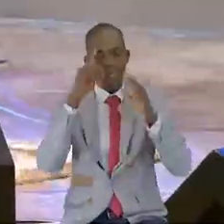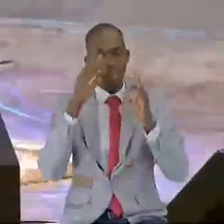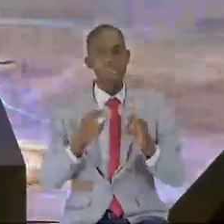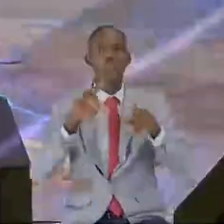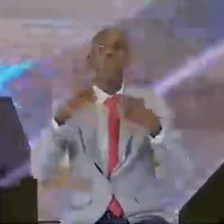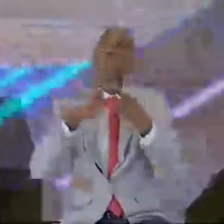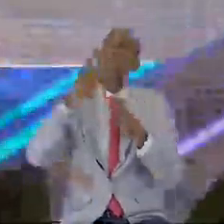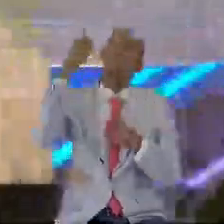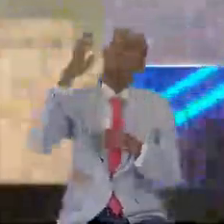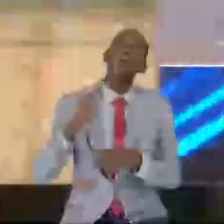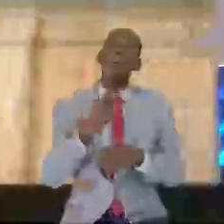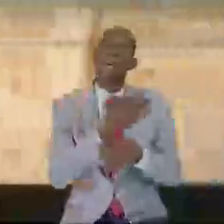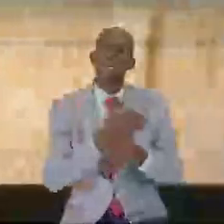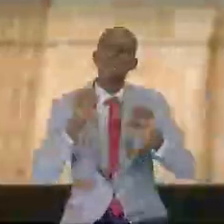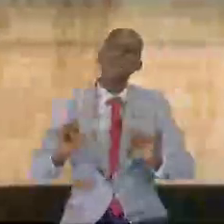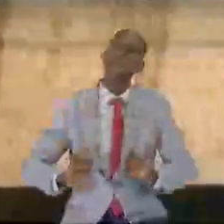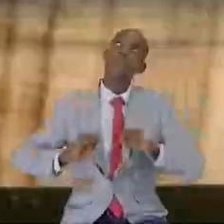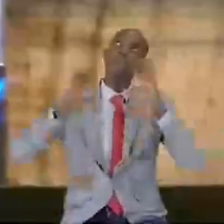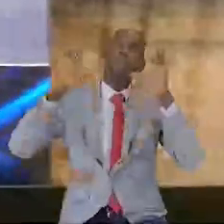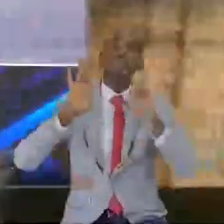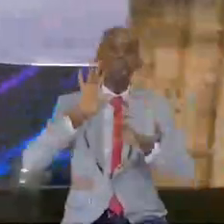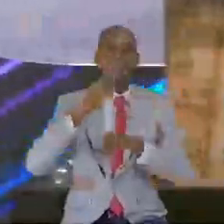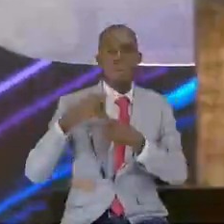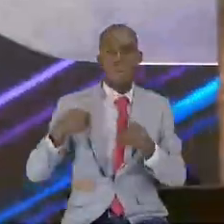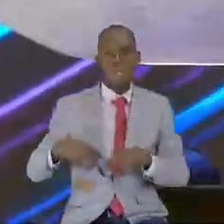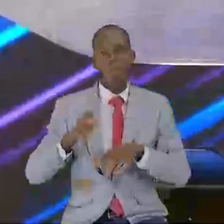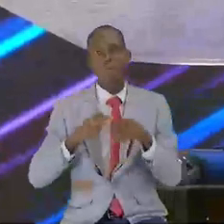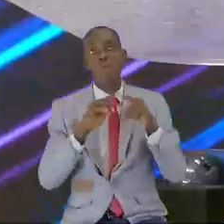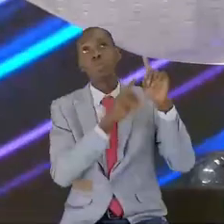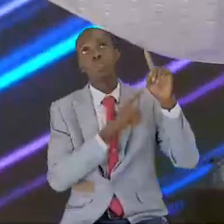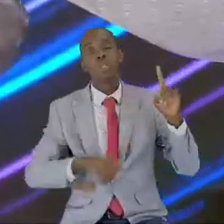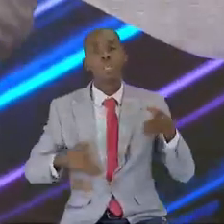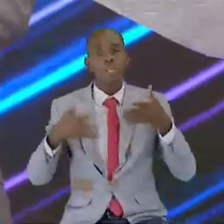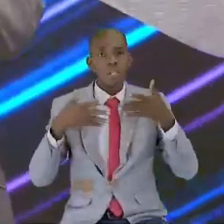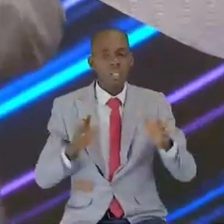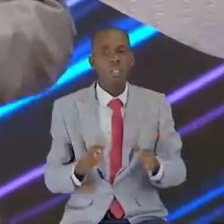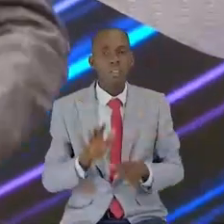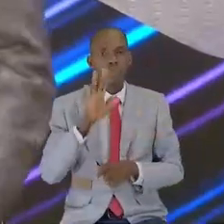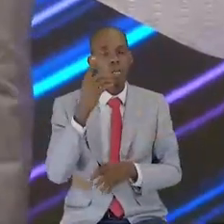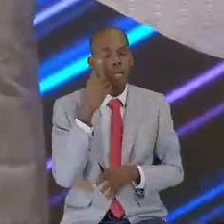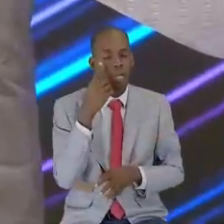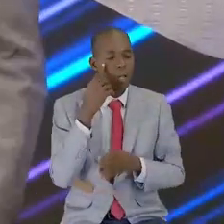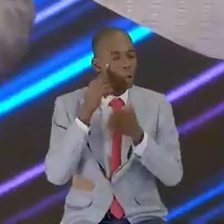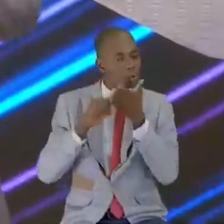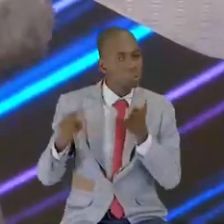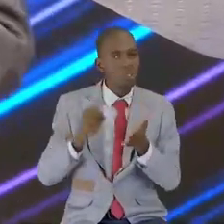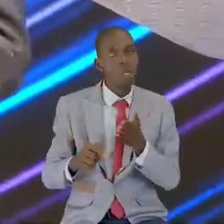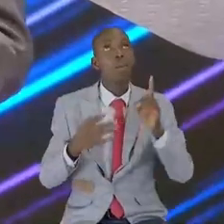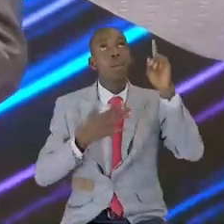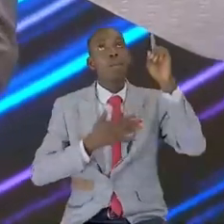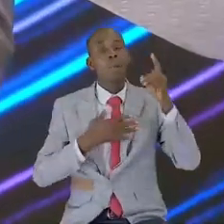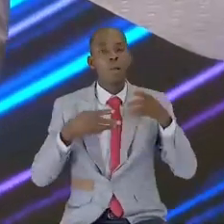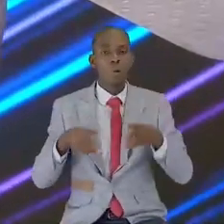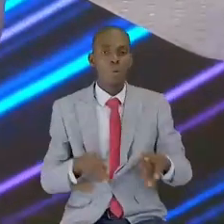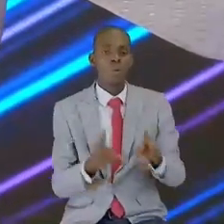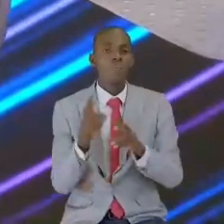à Dieu et tu donnes ton cœur au Seigneur. Et que tes yeux observent mes voies. Et